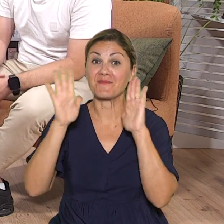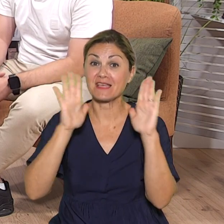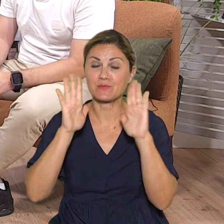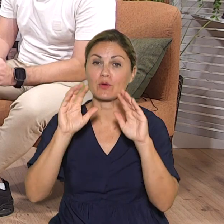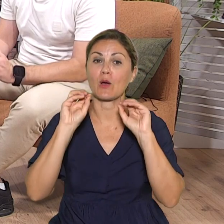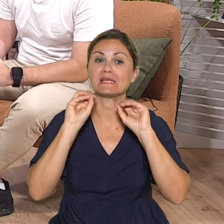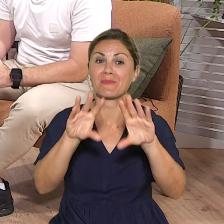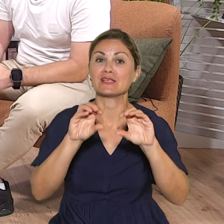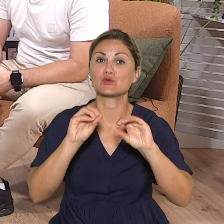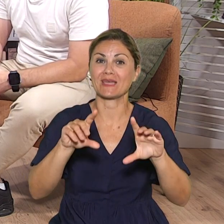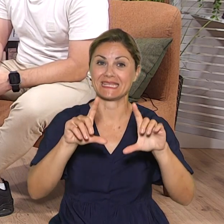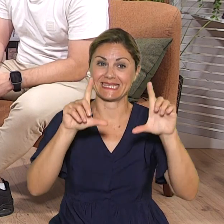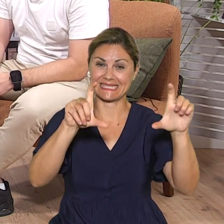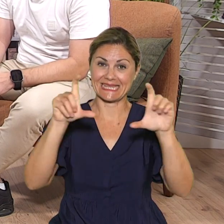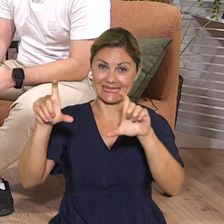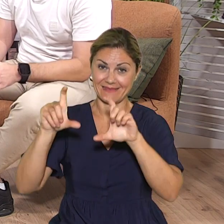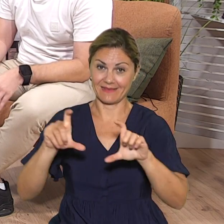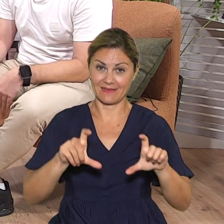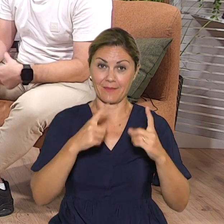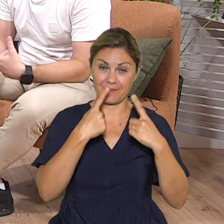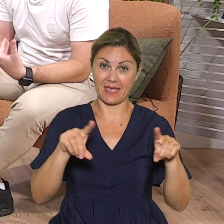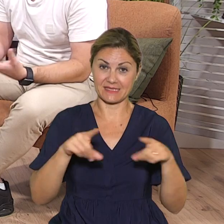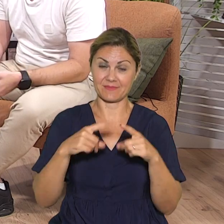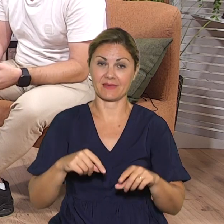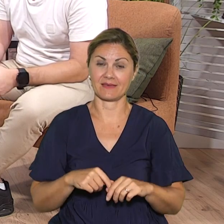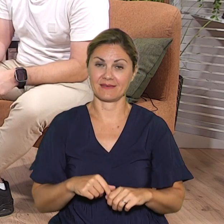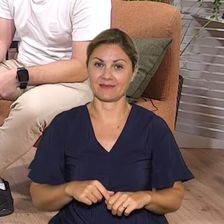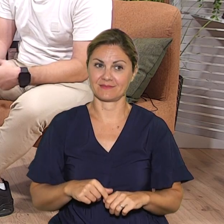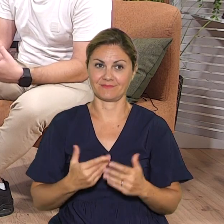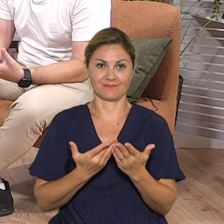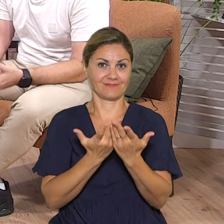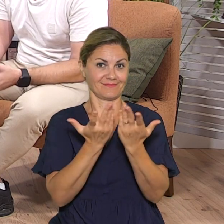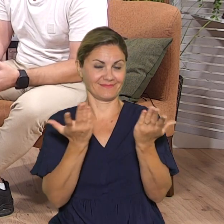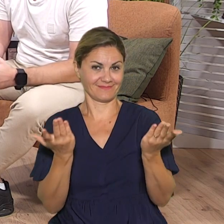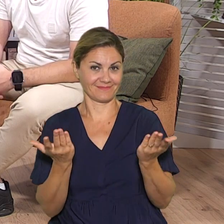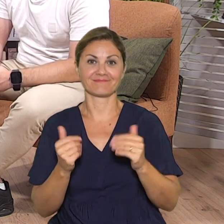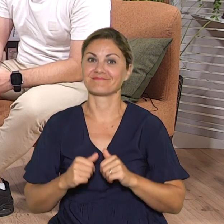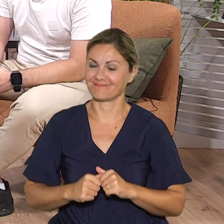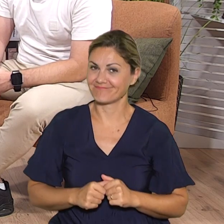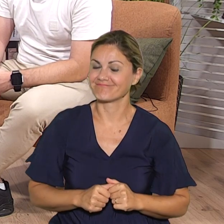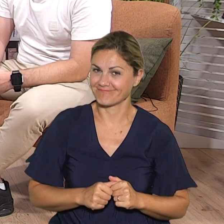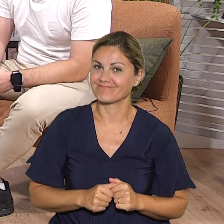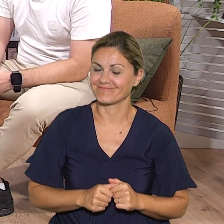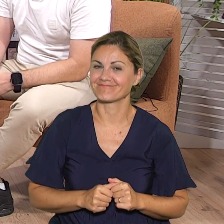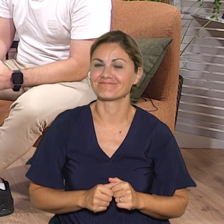zapisa, pa ste mi jednom prilikom spomenuli da to sve trebate izvaditi, da to trebate pregledati.